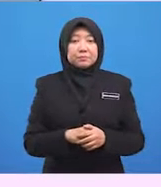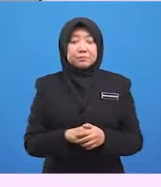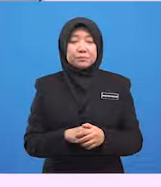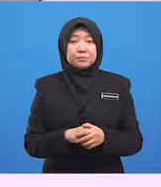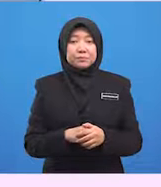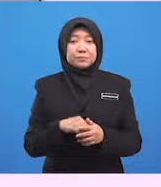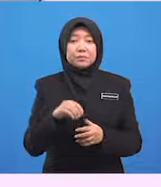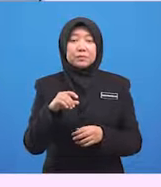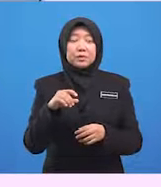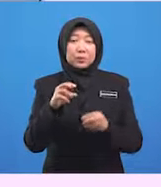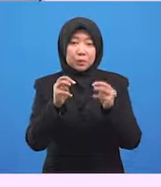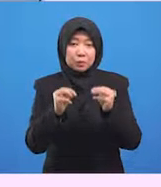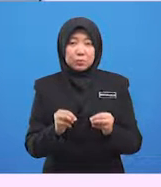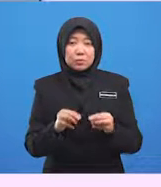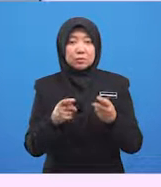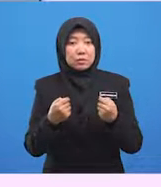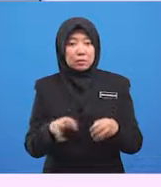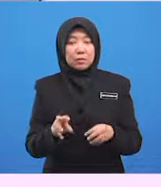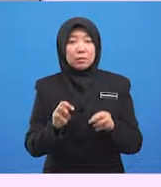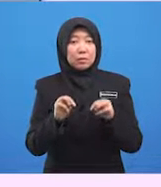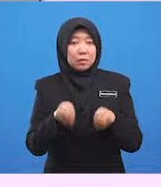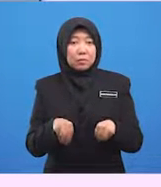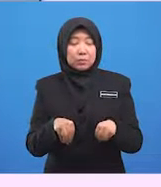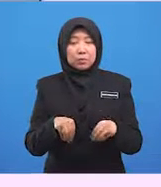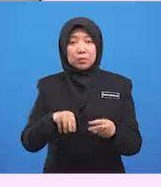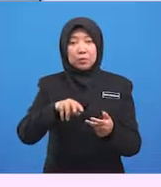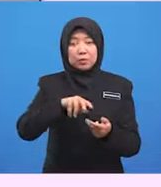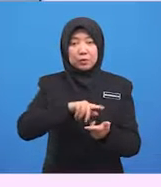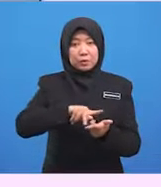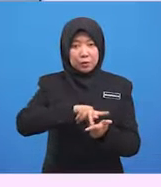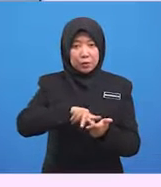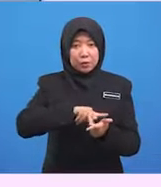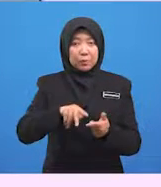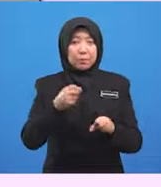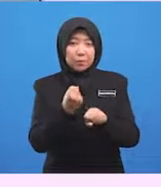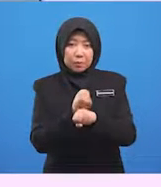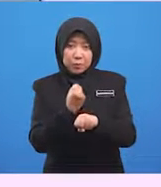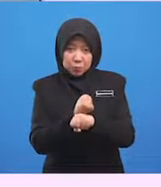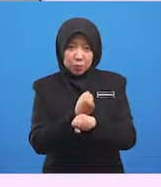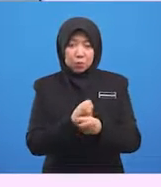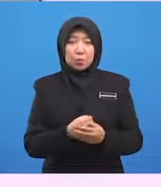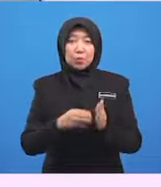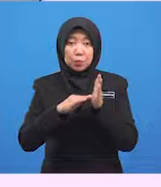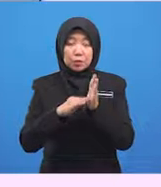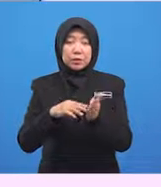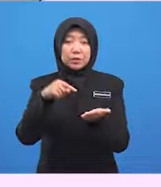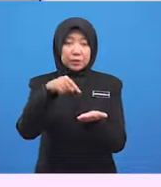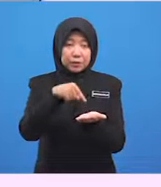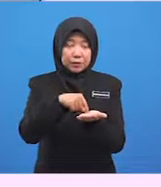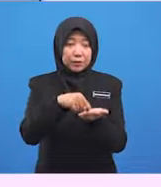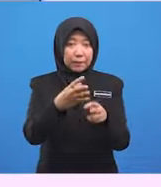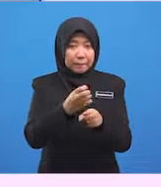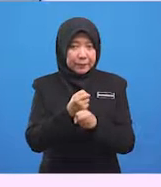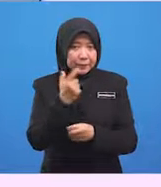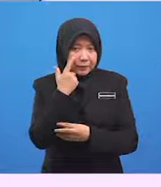Indonesia manusia telah mampu menggila alat dan batu bukti ini dapat